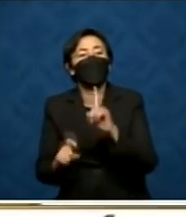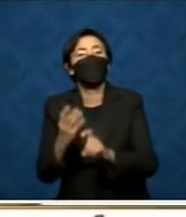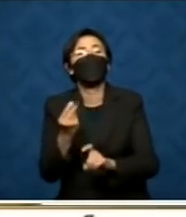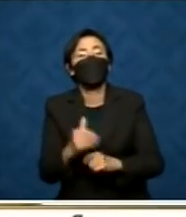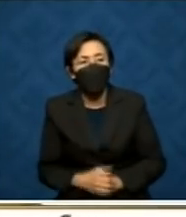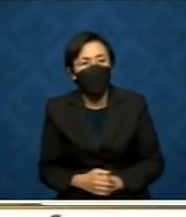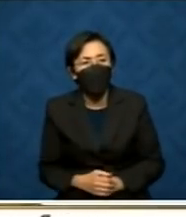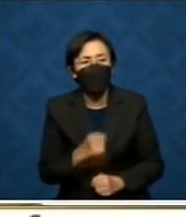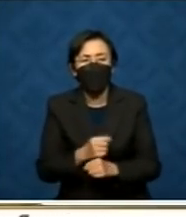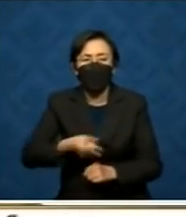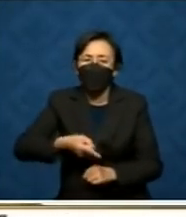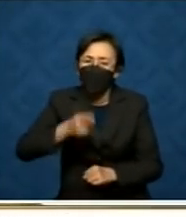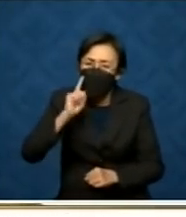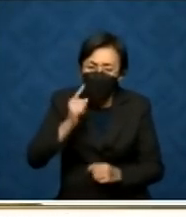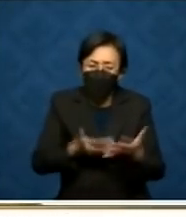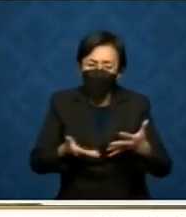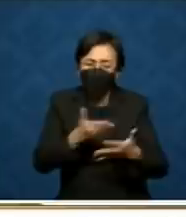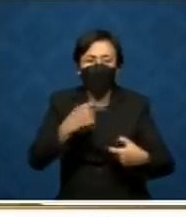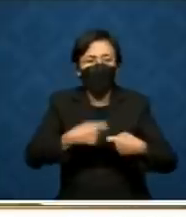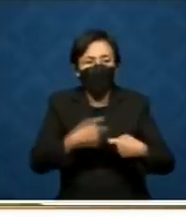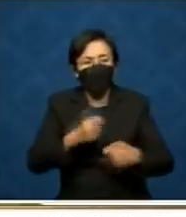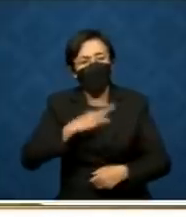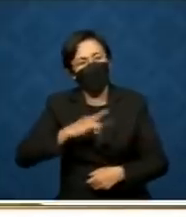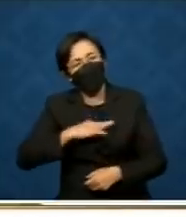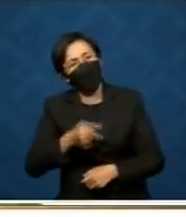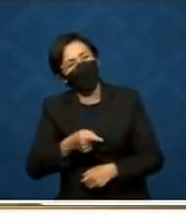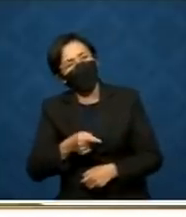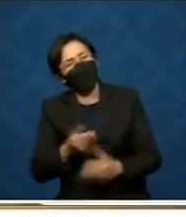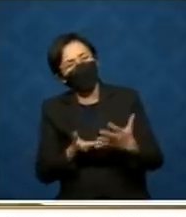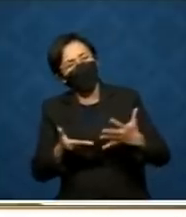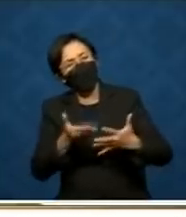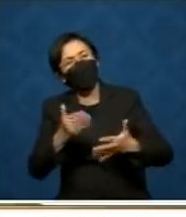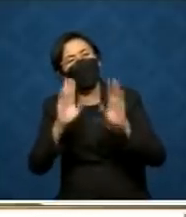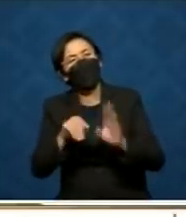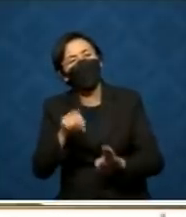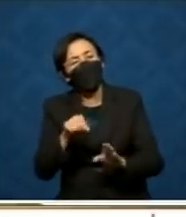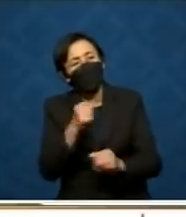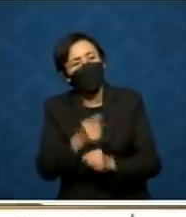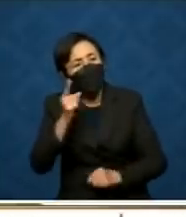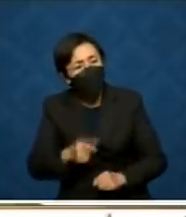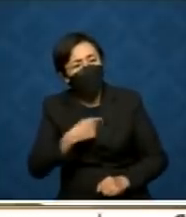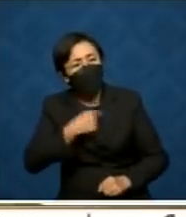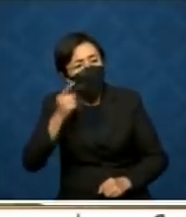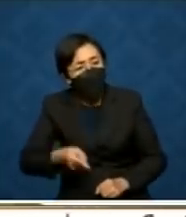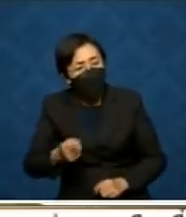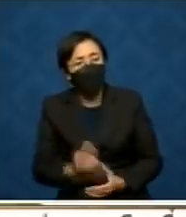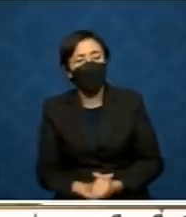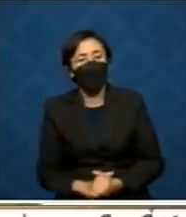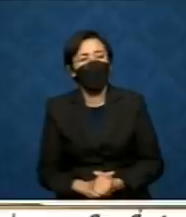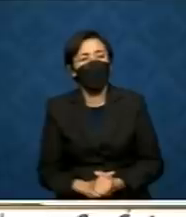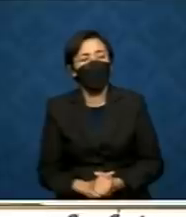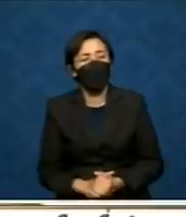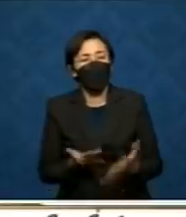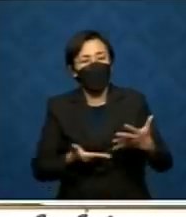ช้ามากขั้นตอนเยอะผมจึงผิดสังเกตไว้ไอ้เพชรสร้างขั้นตอนเขาอย่างนี้มันจริงใจหรือเปล่าเอาขั้นตอนราชการ